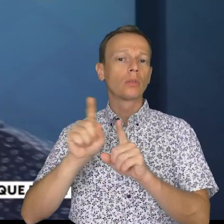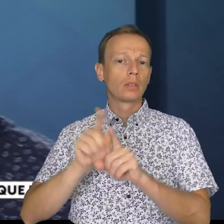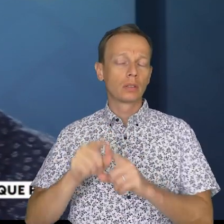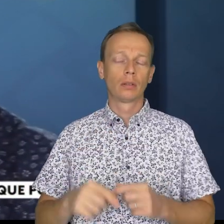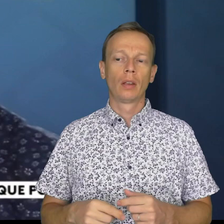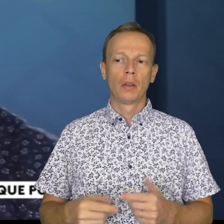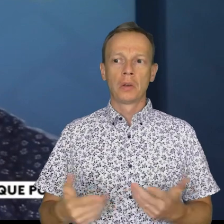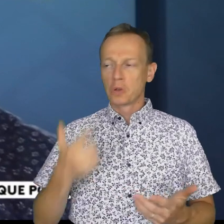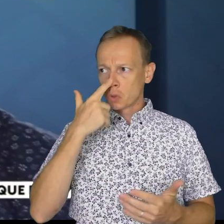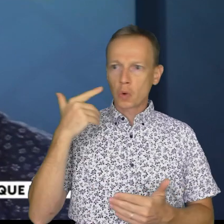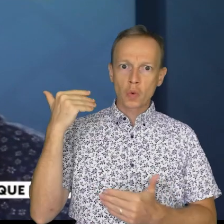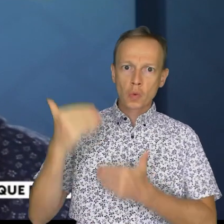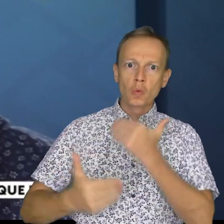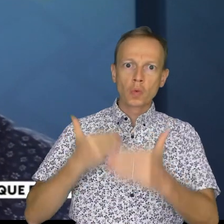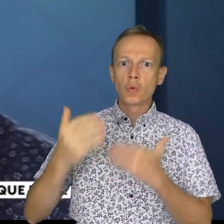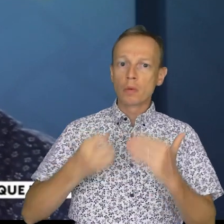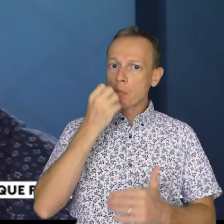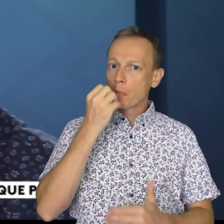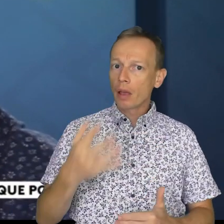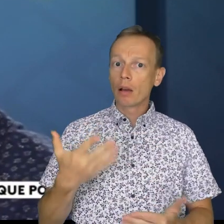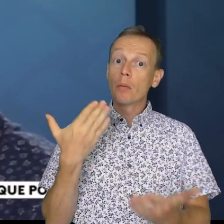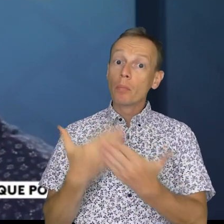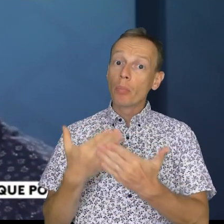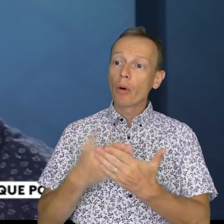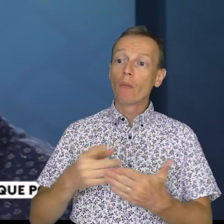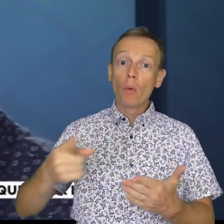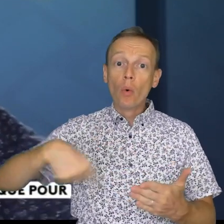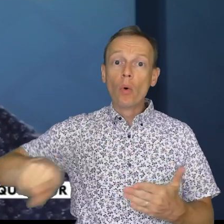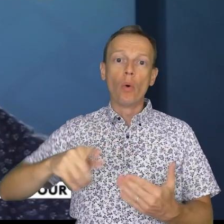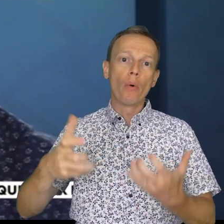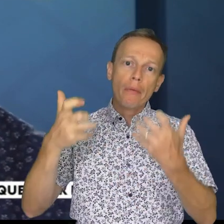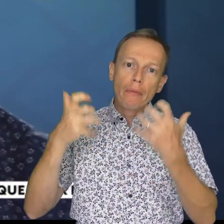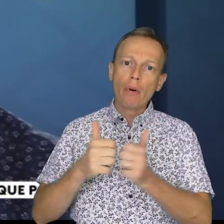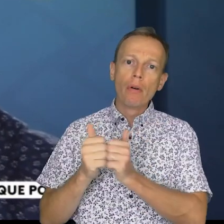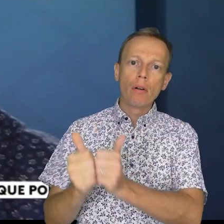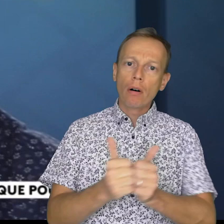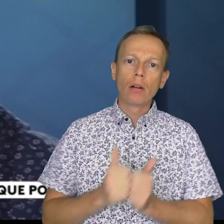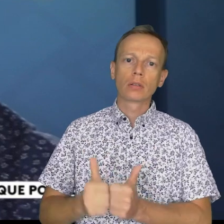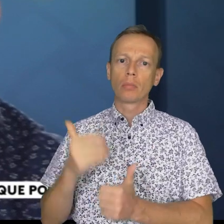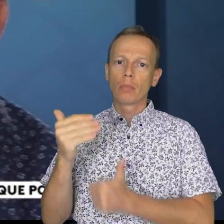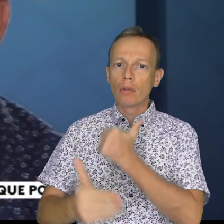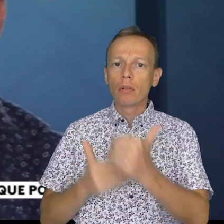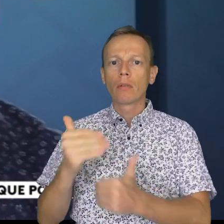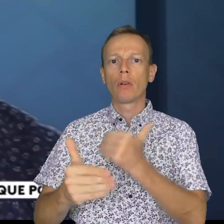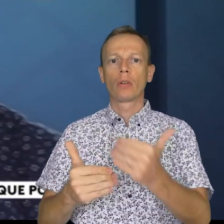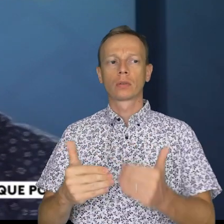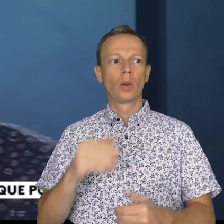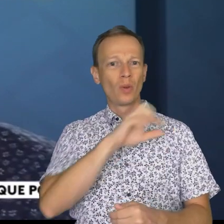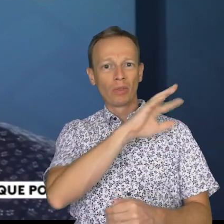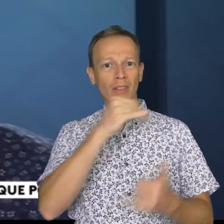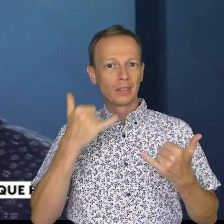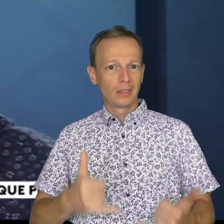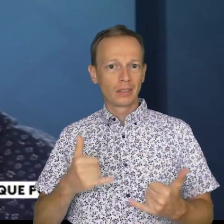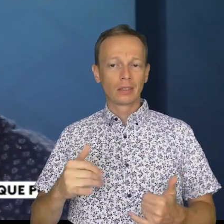Notre impression, c'est que les discussions avancent bien, qu'il y a une véritable volonté conjointe de faire profiter